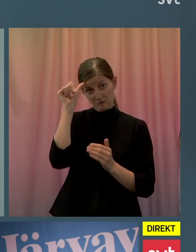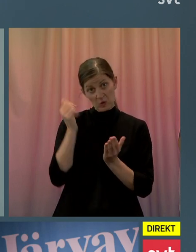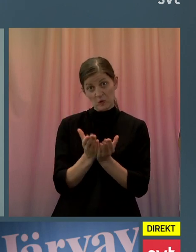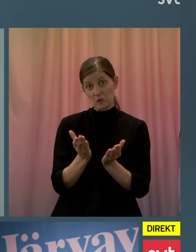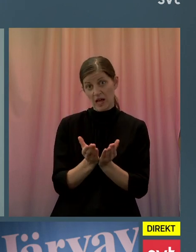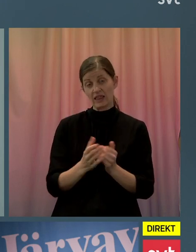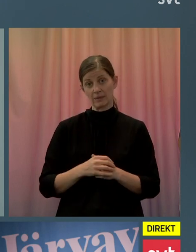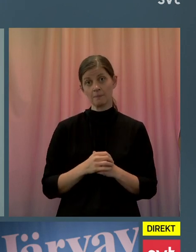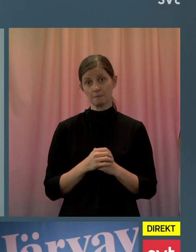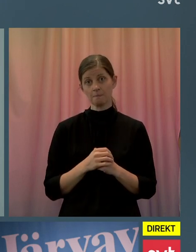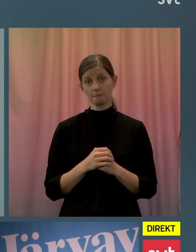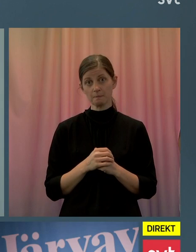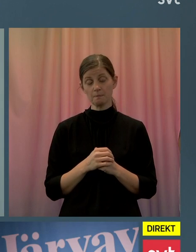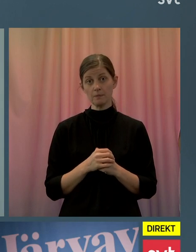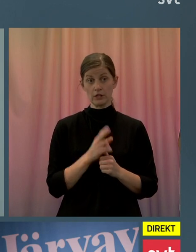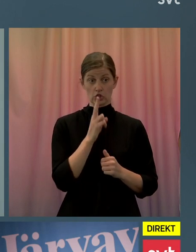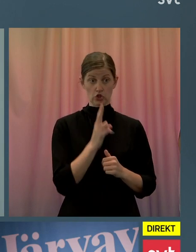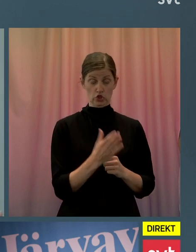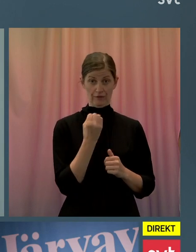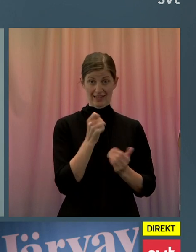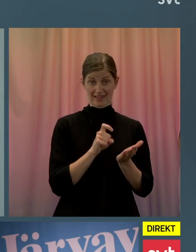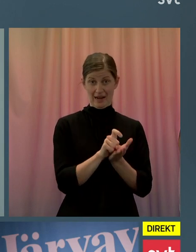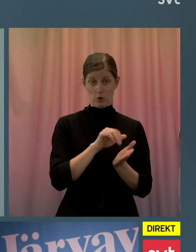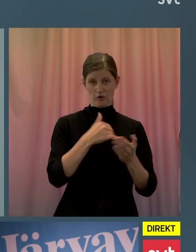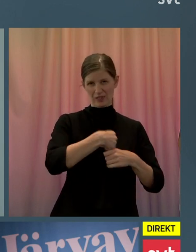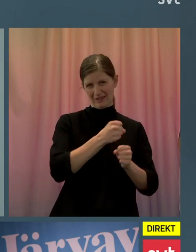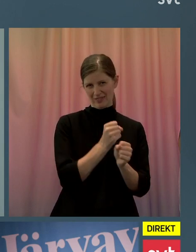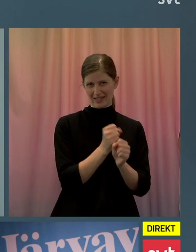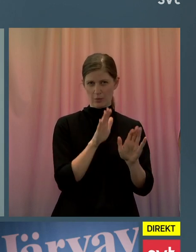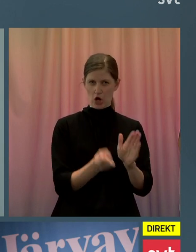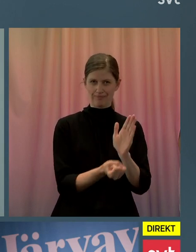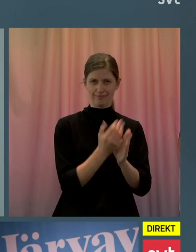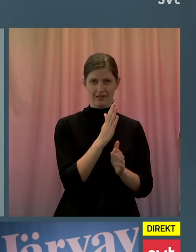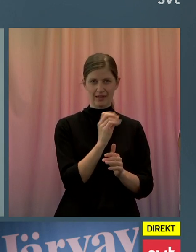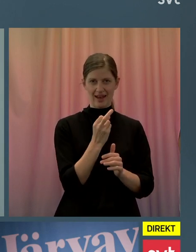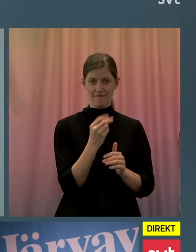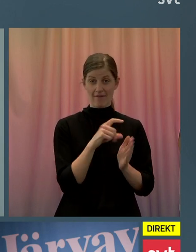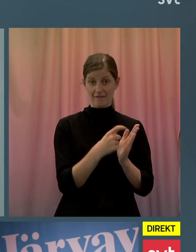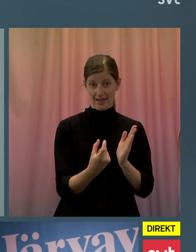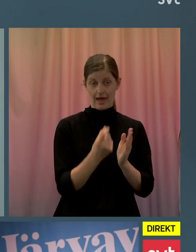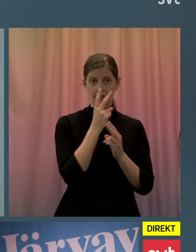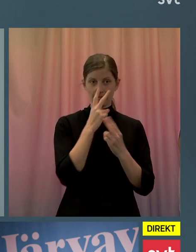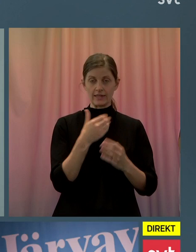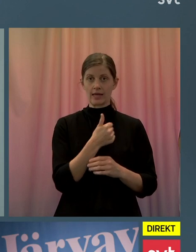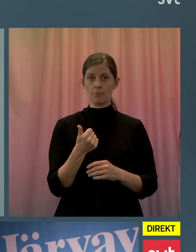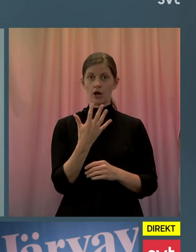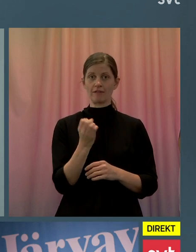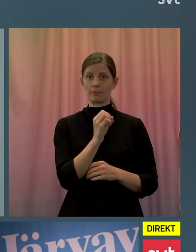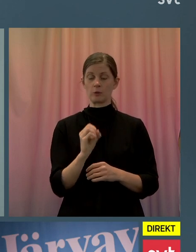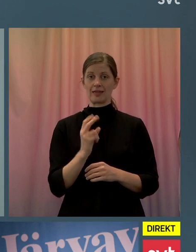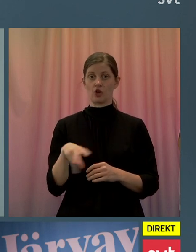skolan. En ny och viktig rapport från stiftelsen som ligger bakom Järvaveckan visar att bara hälften av